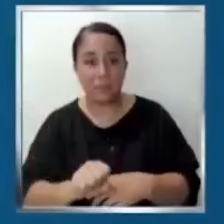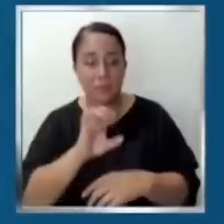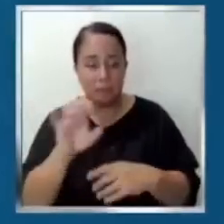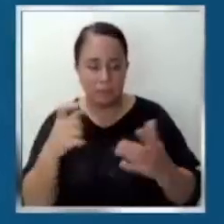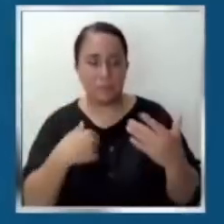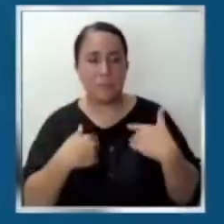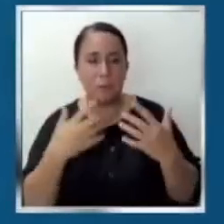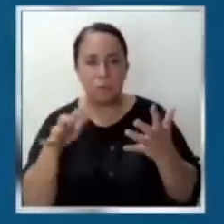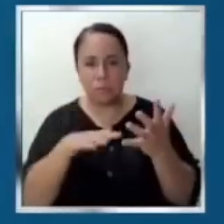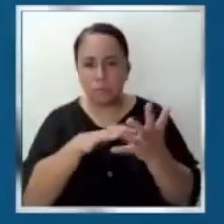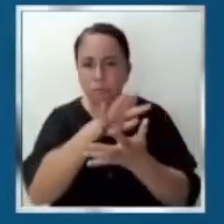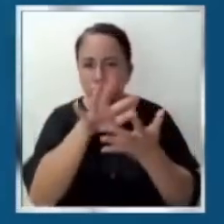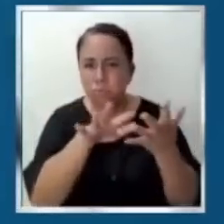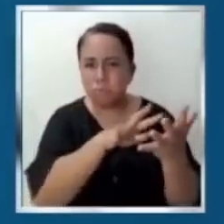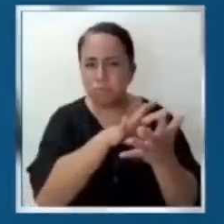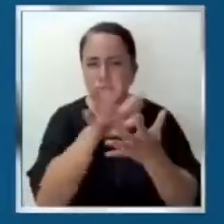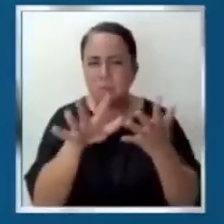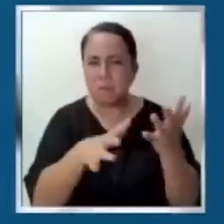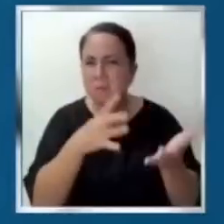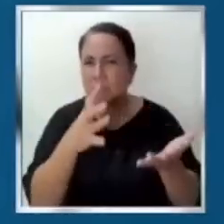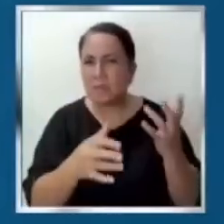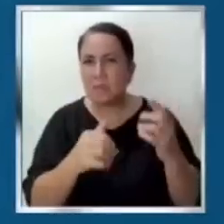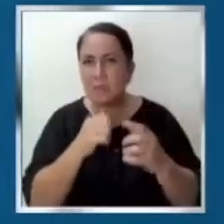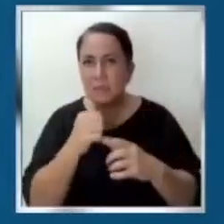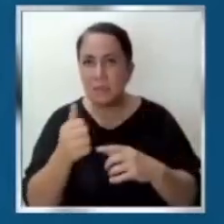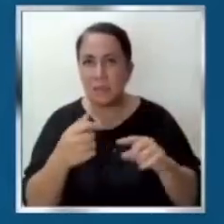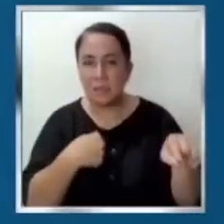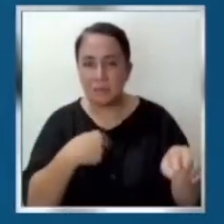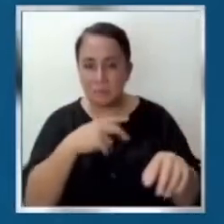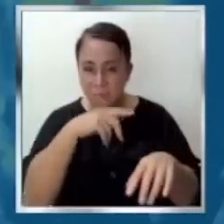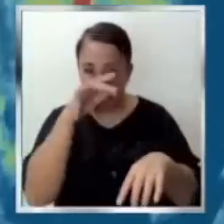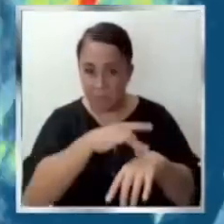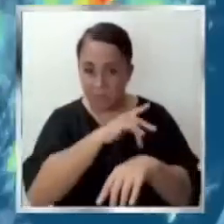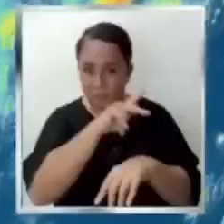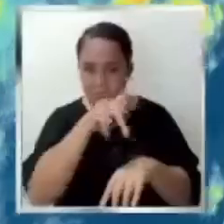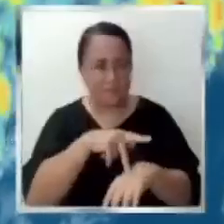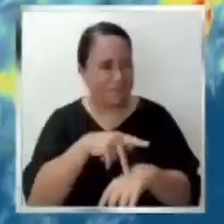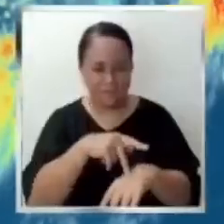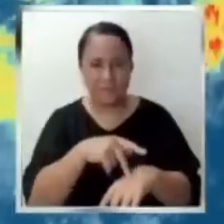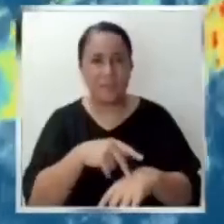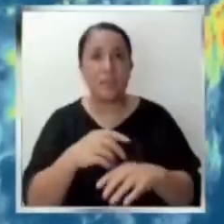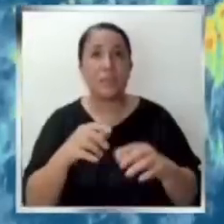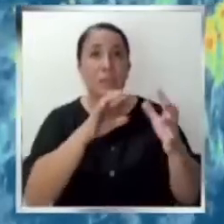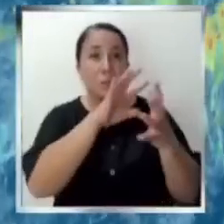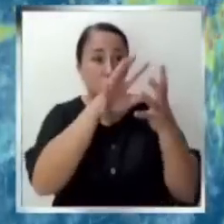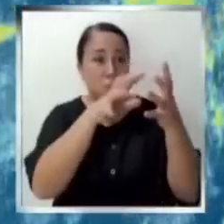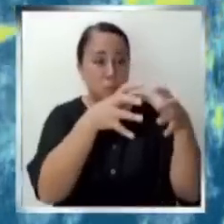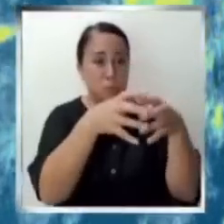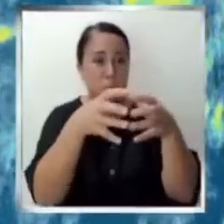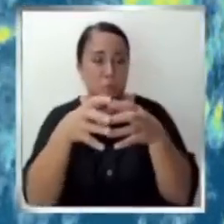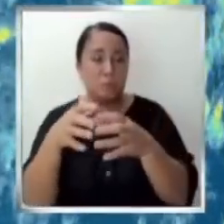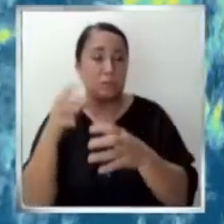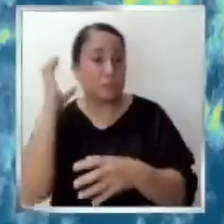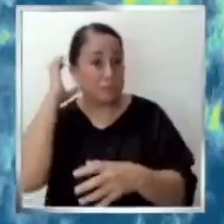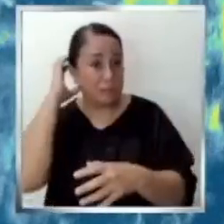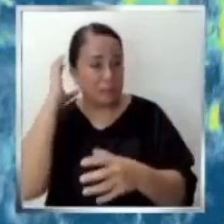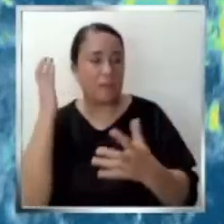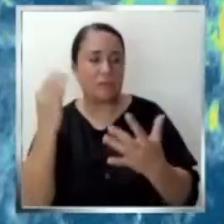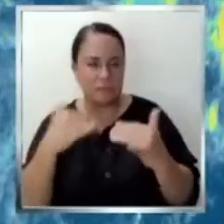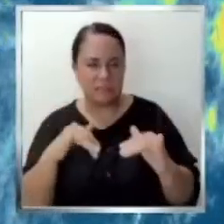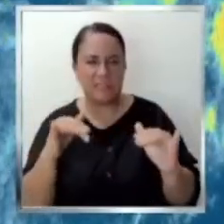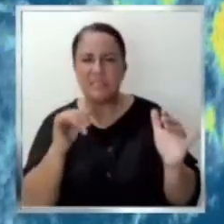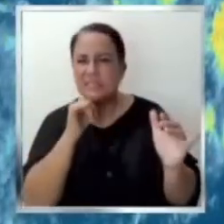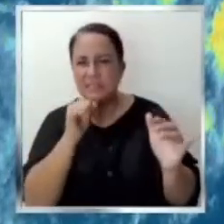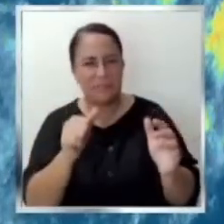PAGASA, mababa ang tsansa na tumbukin ng Pilipinas. Ang cloud cluster naman sa silangan ng Mindanao, maliit pa rin ang posibilidad